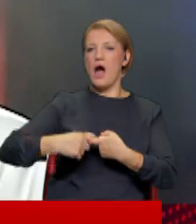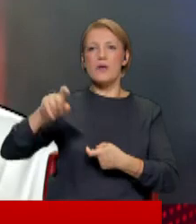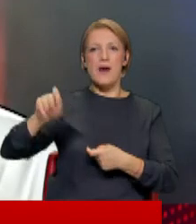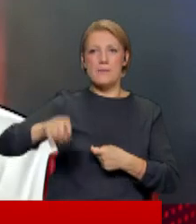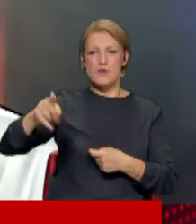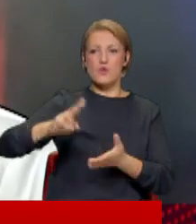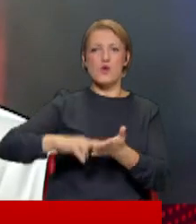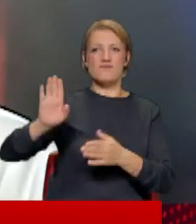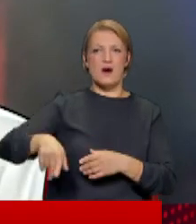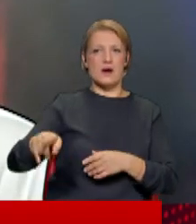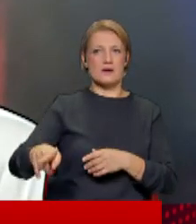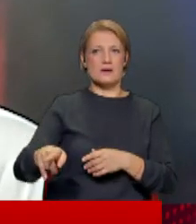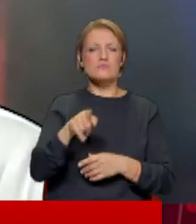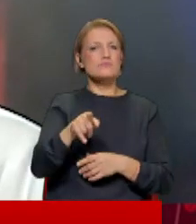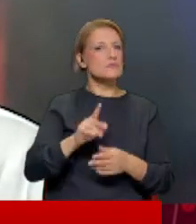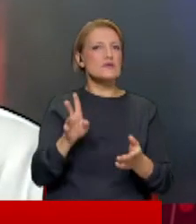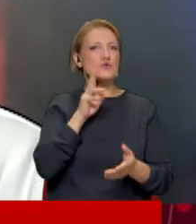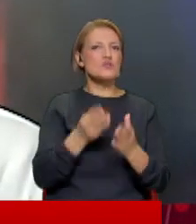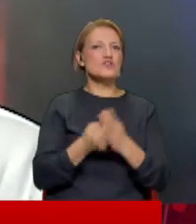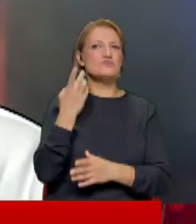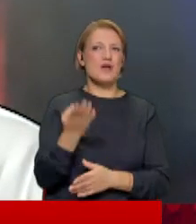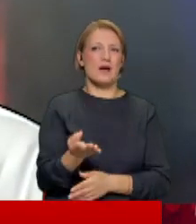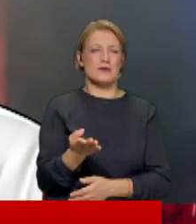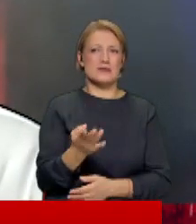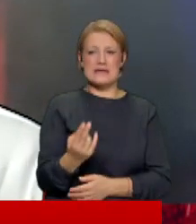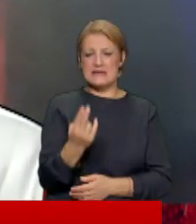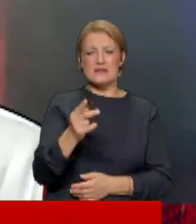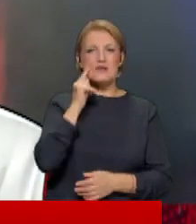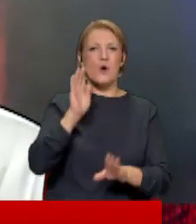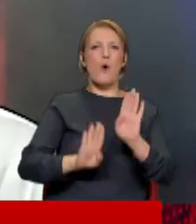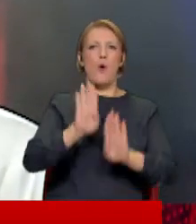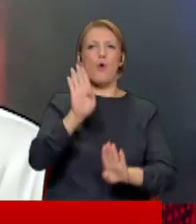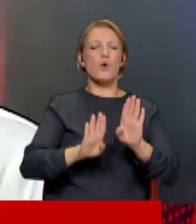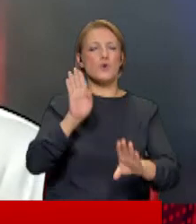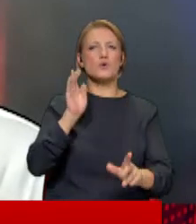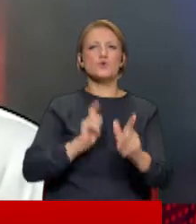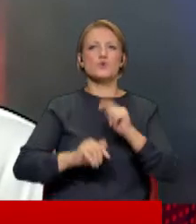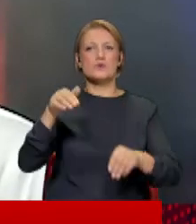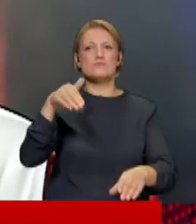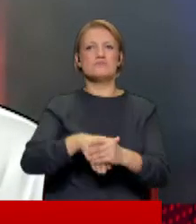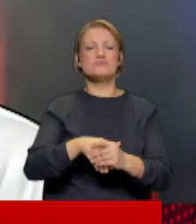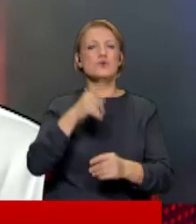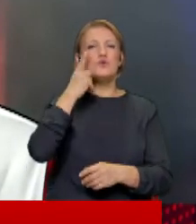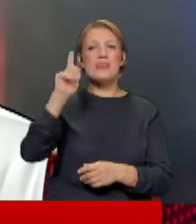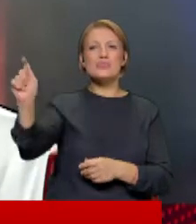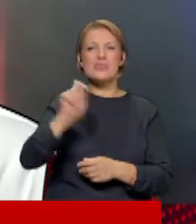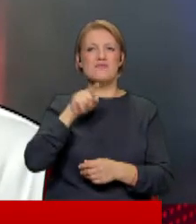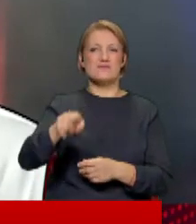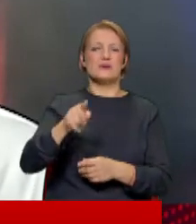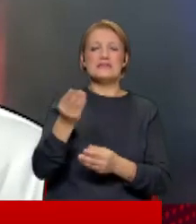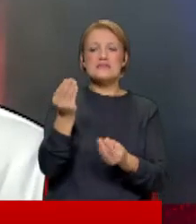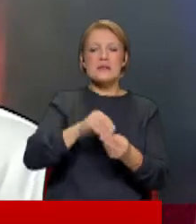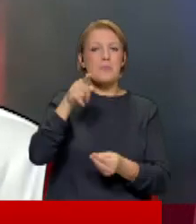atadığı üye var sonuç çıkmayacak Çünkü o 7 kişi oy kullanacak ve hükümetin teklif ettiği